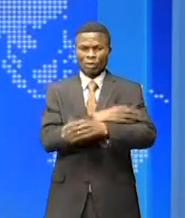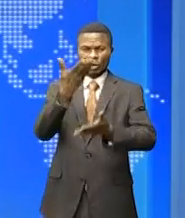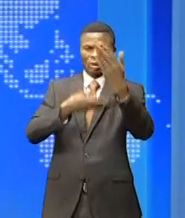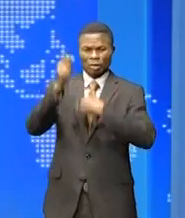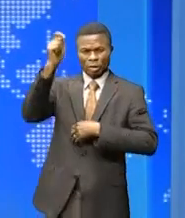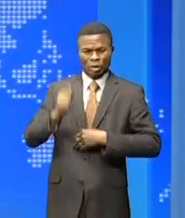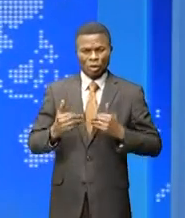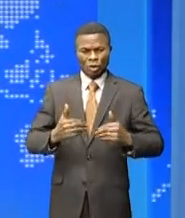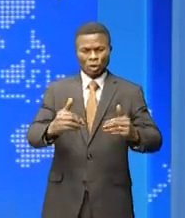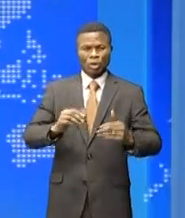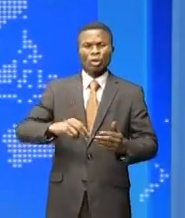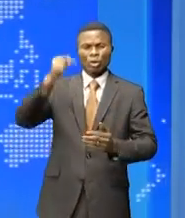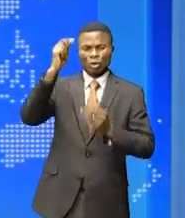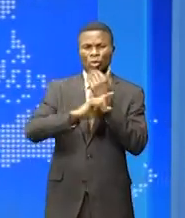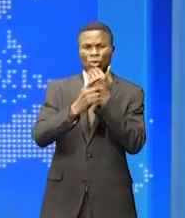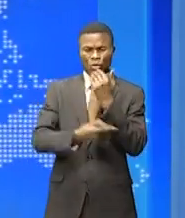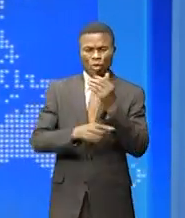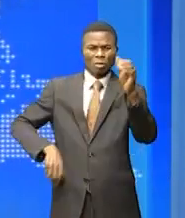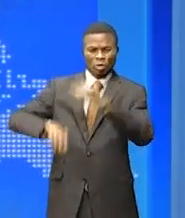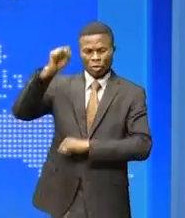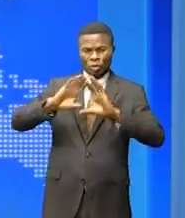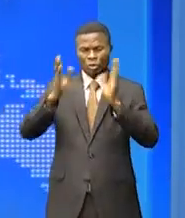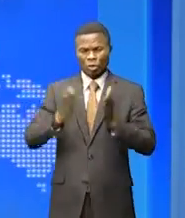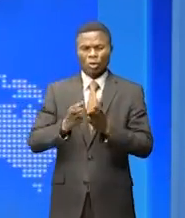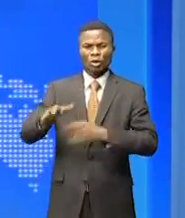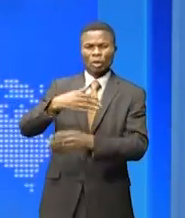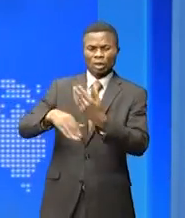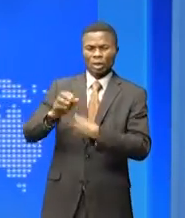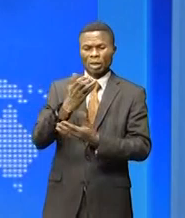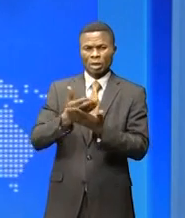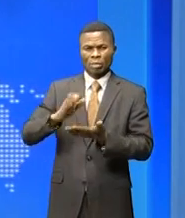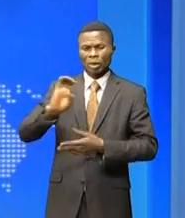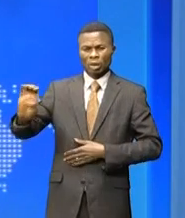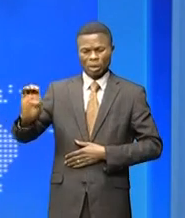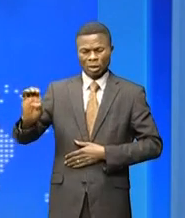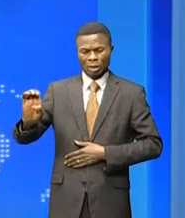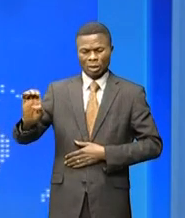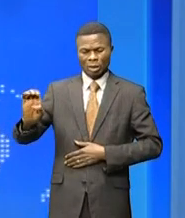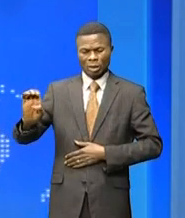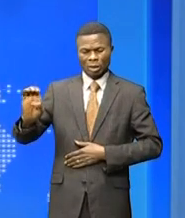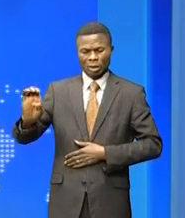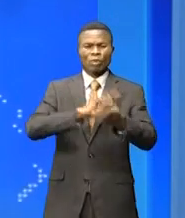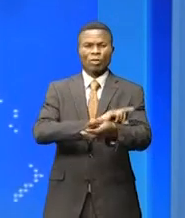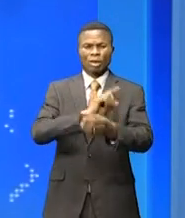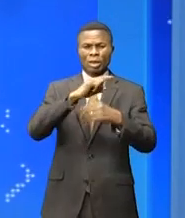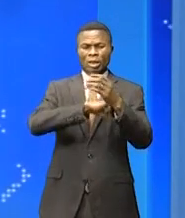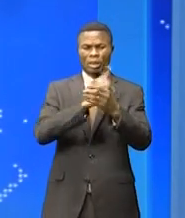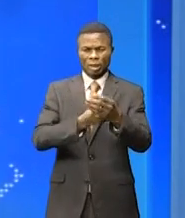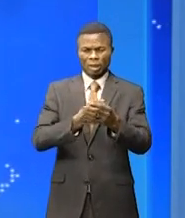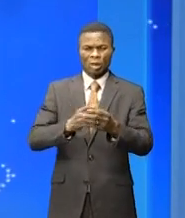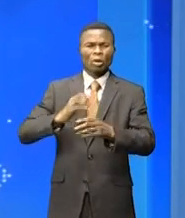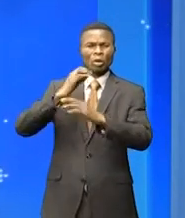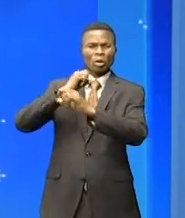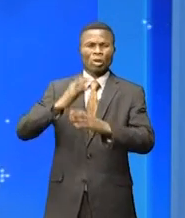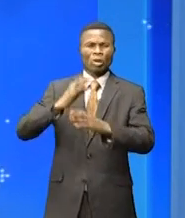du Nord qui vous pourrait éradiquer définitivement l'insécurité dans cette partie du pays. La ville de Douma était bouclée,